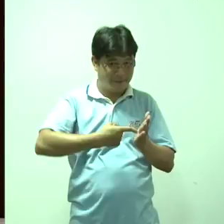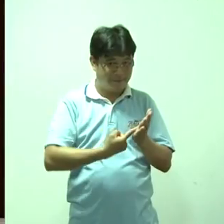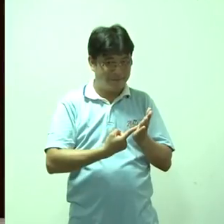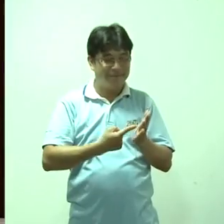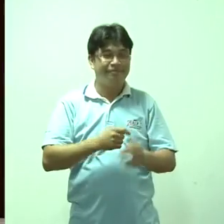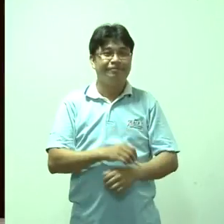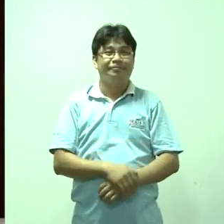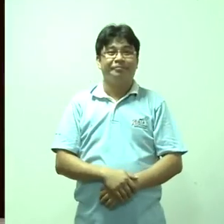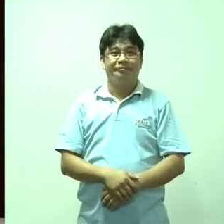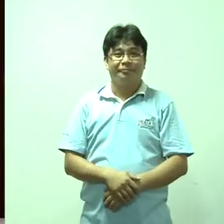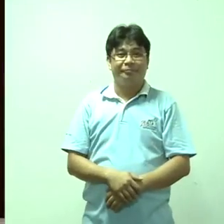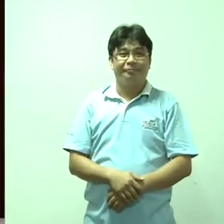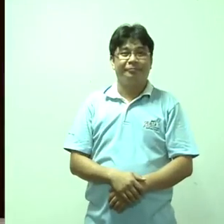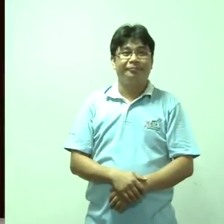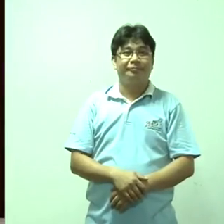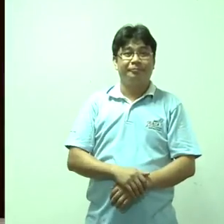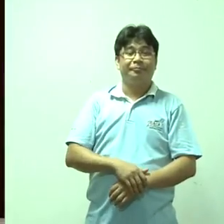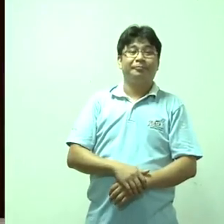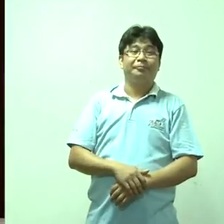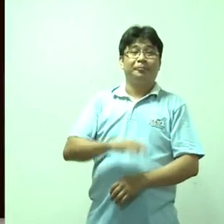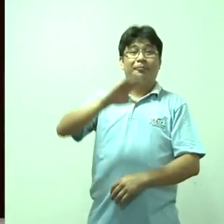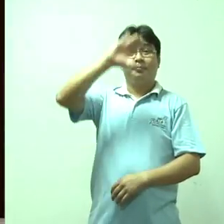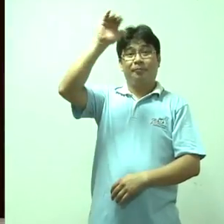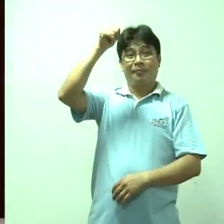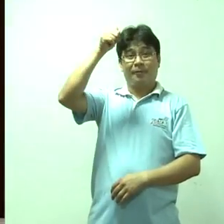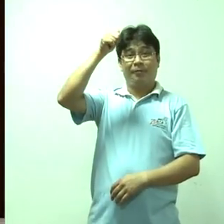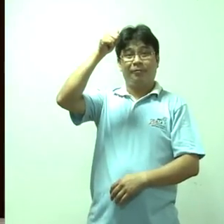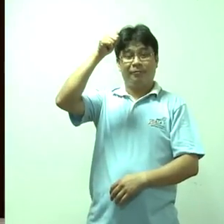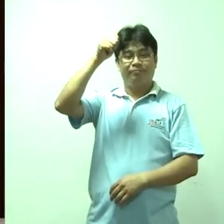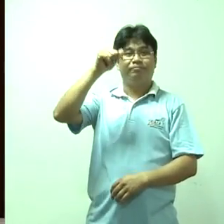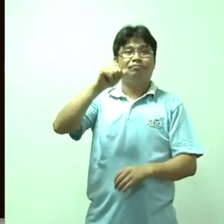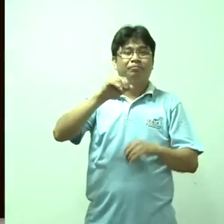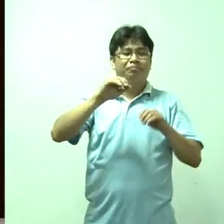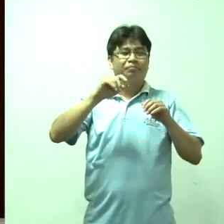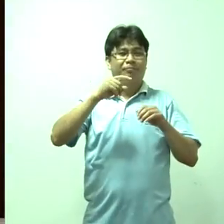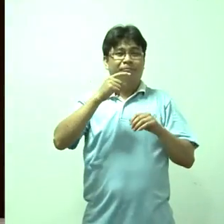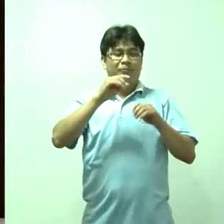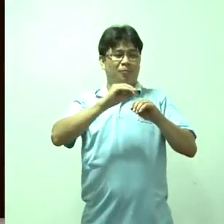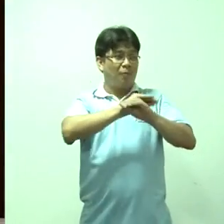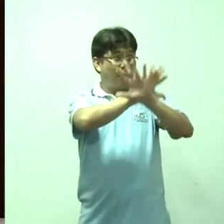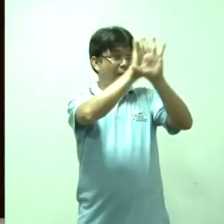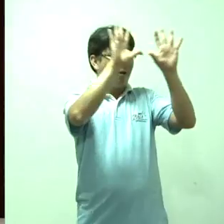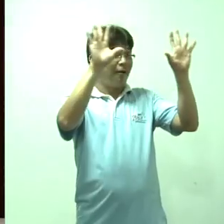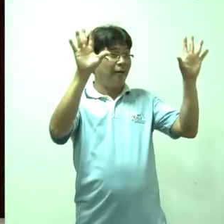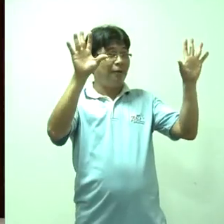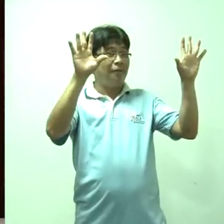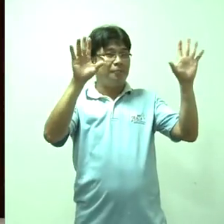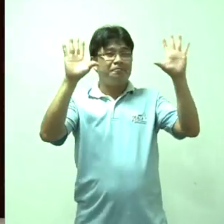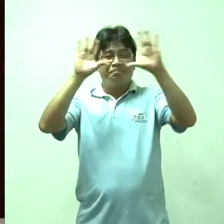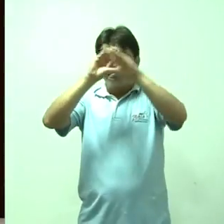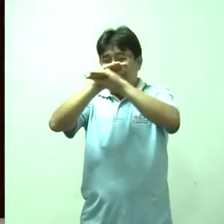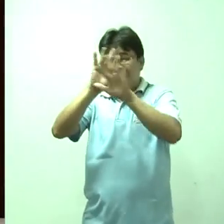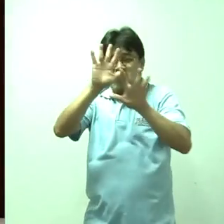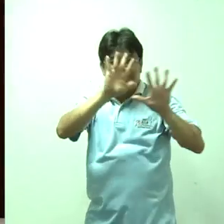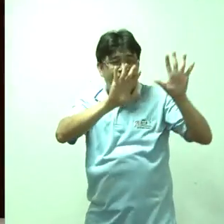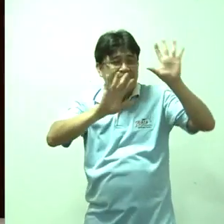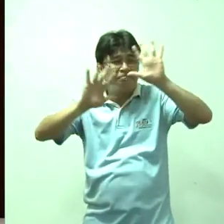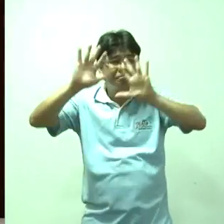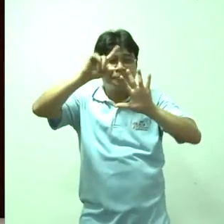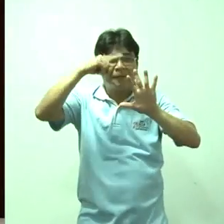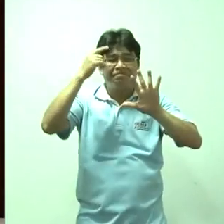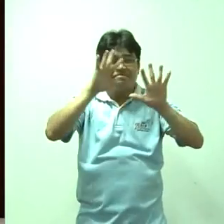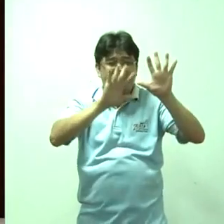าและแผ่นดินแต่ทุกสิ่งนั้นยังมืดมิดทันใดนั้นพระเจ้าตรัสว่